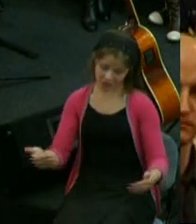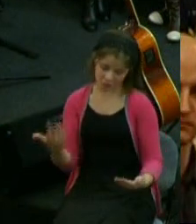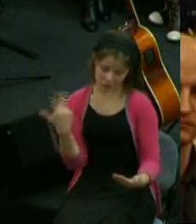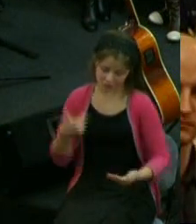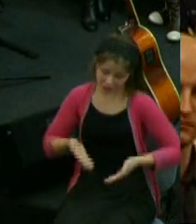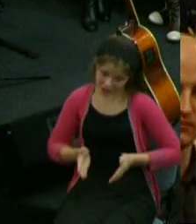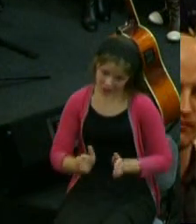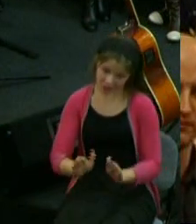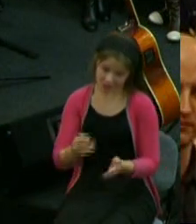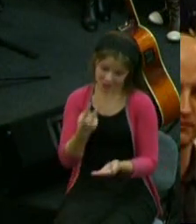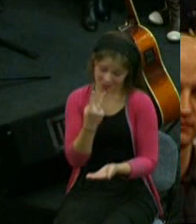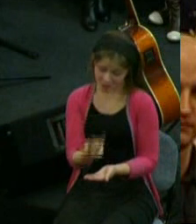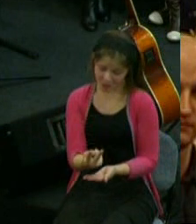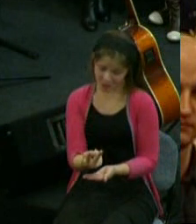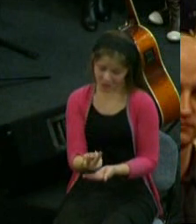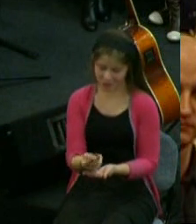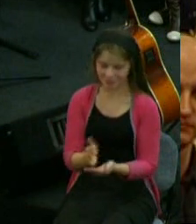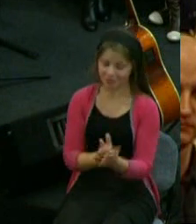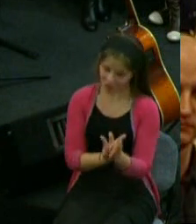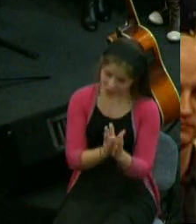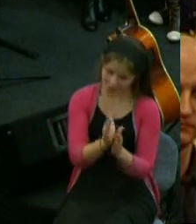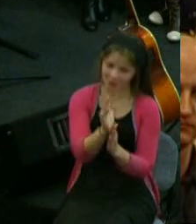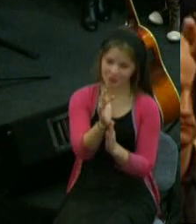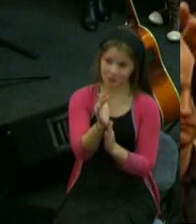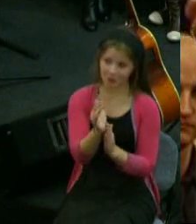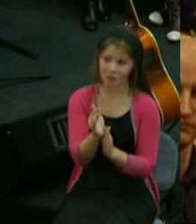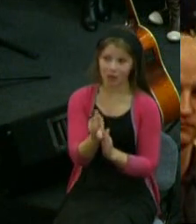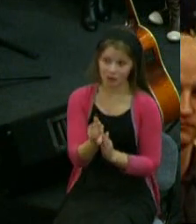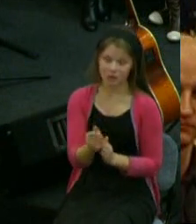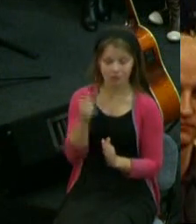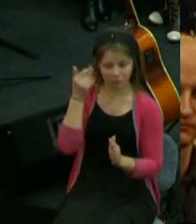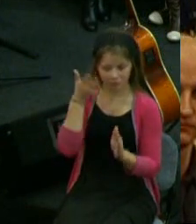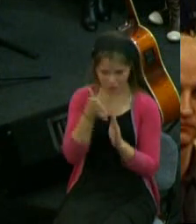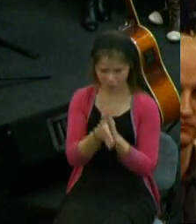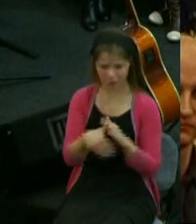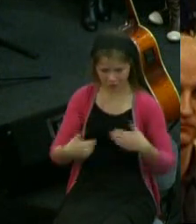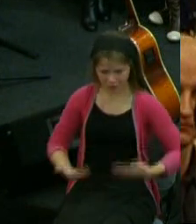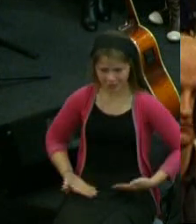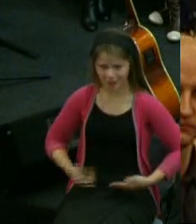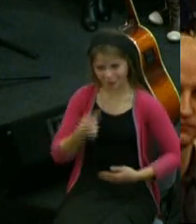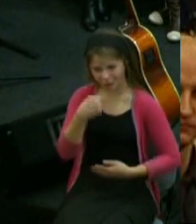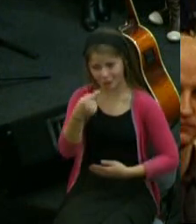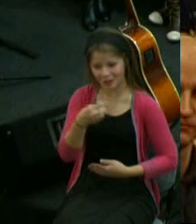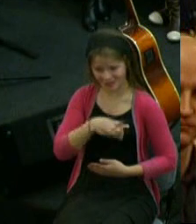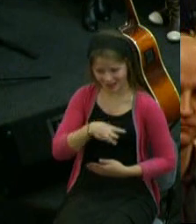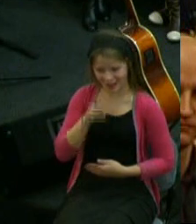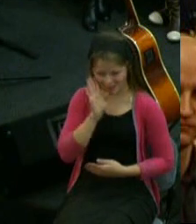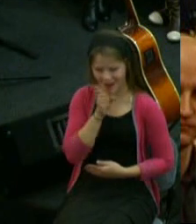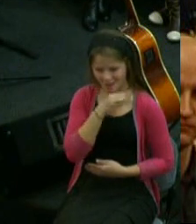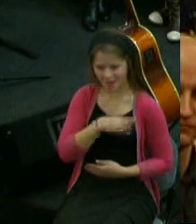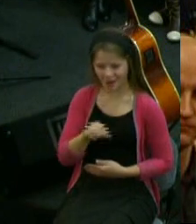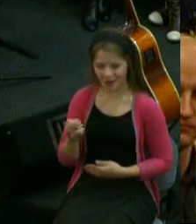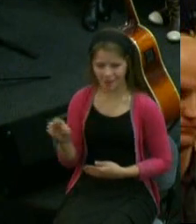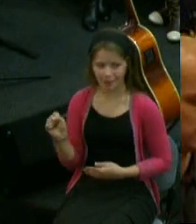для нас Бог, вони народжуються, ми бачимо, що вони ростуть, стають понімати життя, стають говорити мама, перші